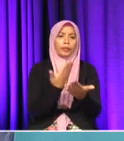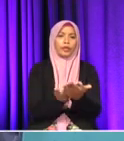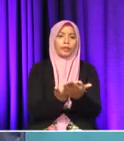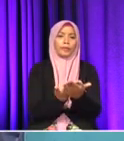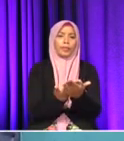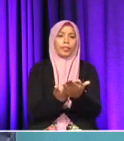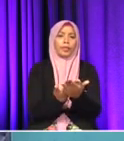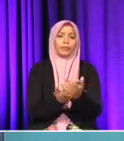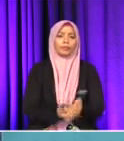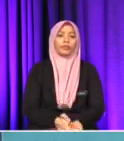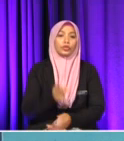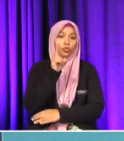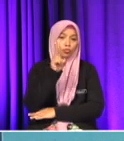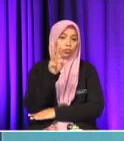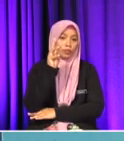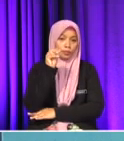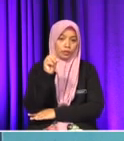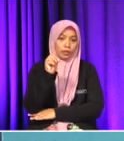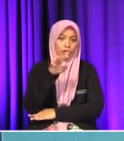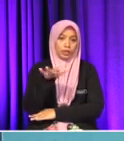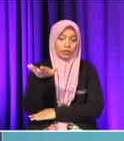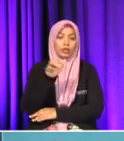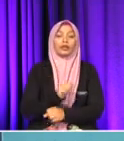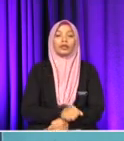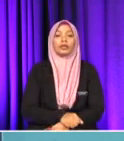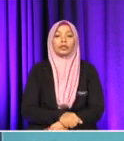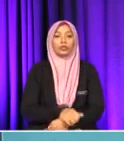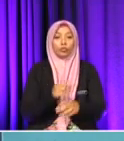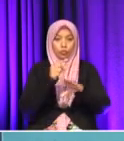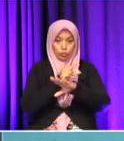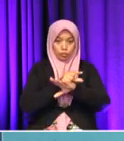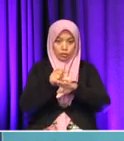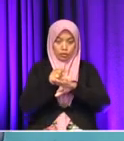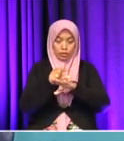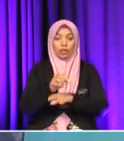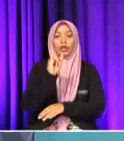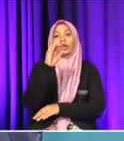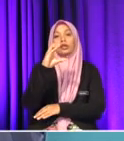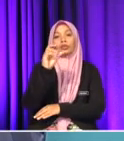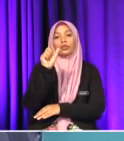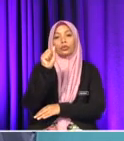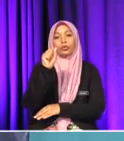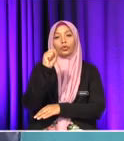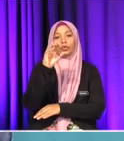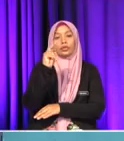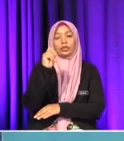logo yang menggunakan icon saja icon saja ataupun simbol dan